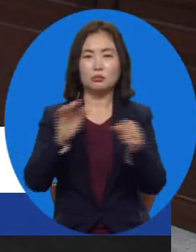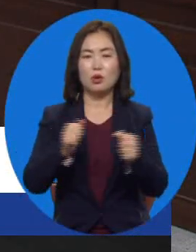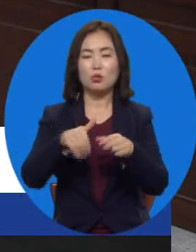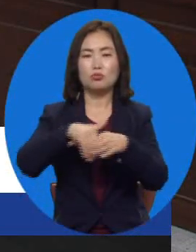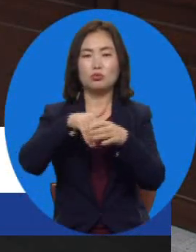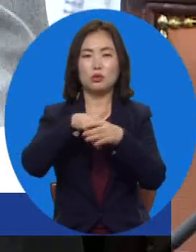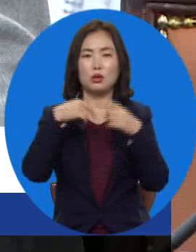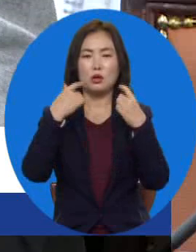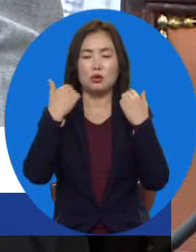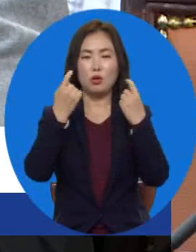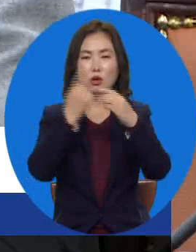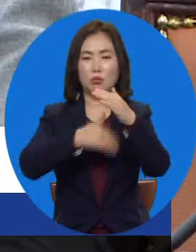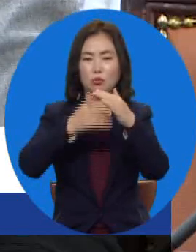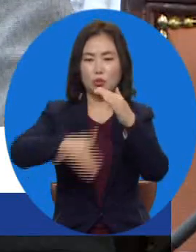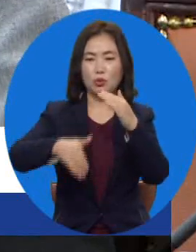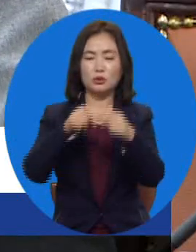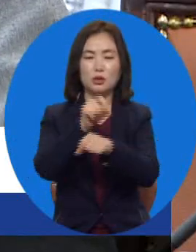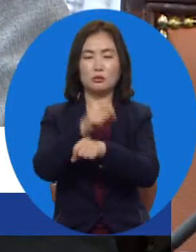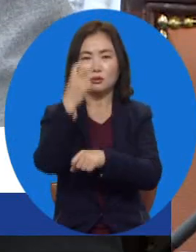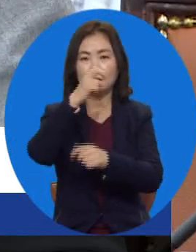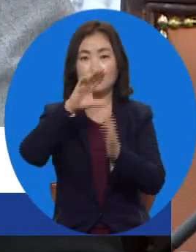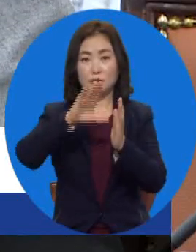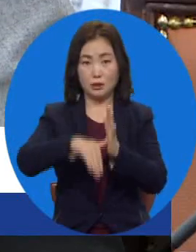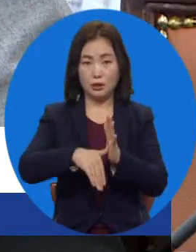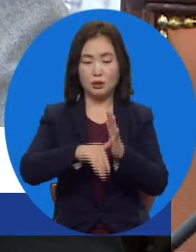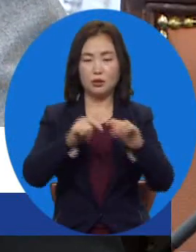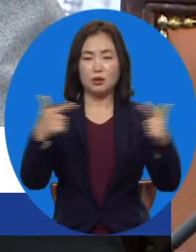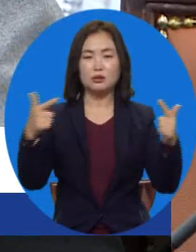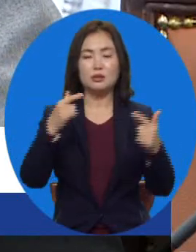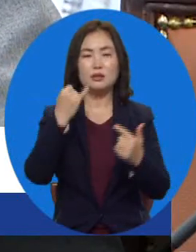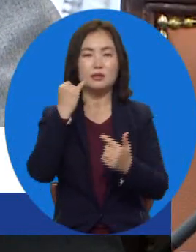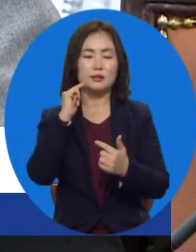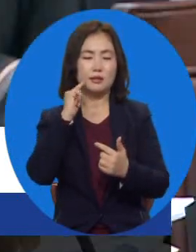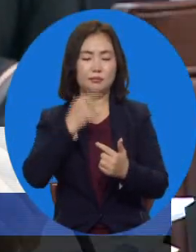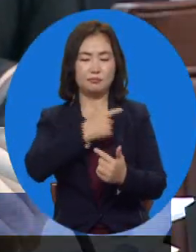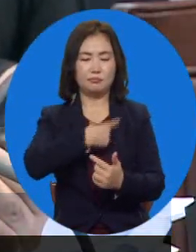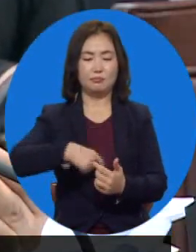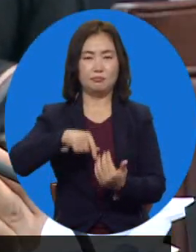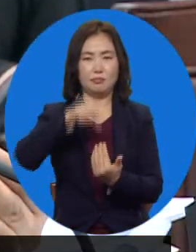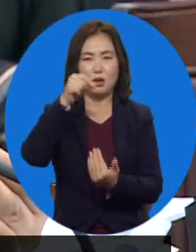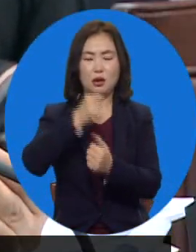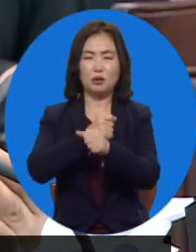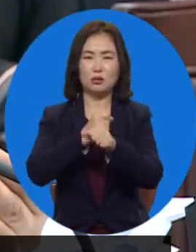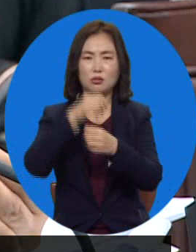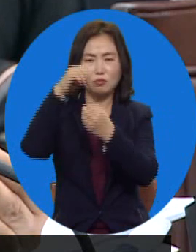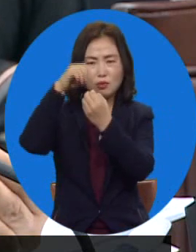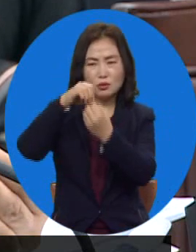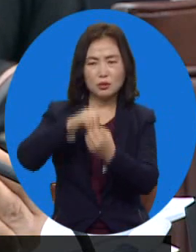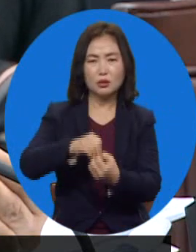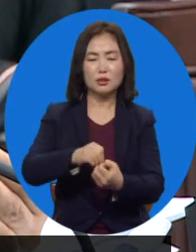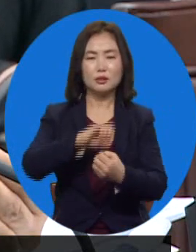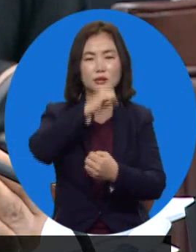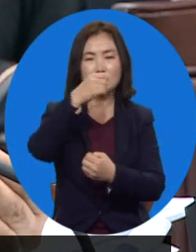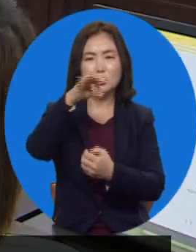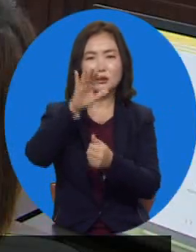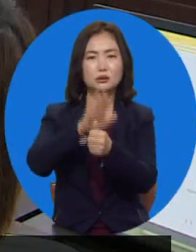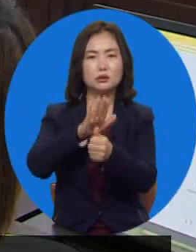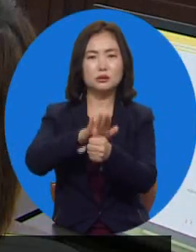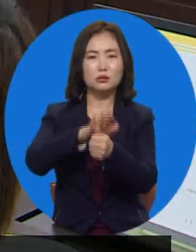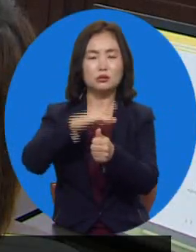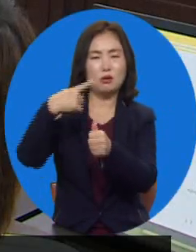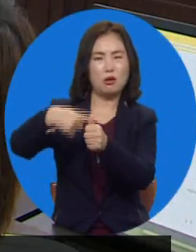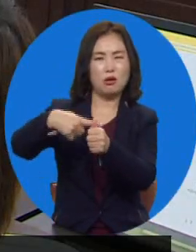문화 관광국 행정사무감사 에선 각종 미인 선발대회 에 관행적으로 이루어지는 예산지원이